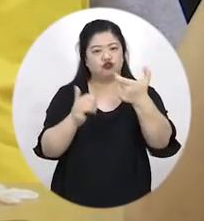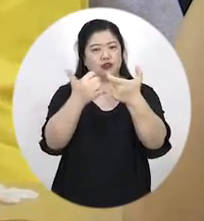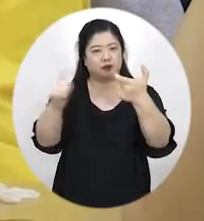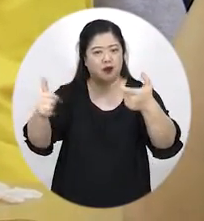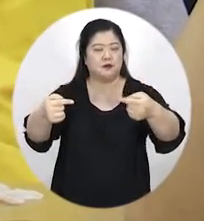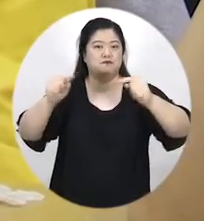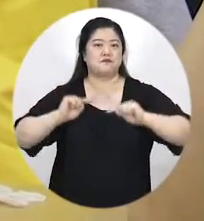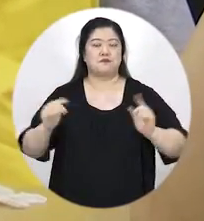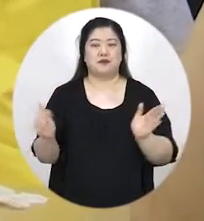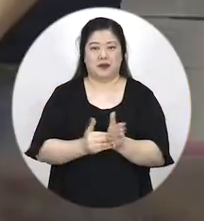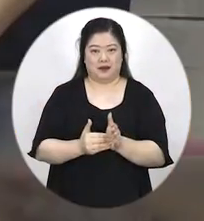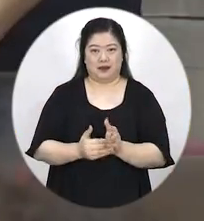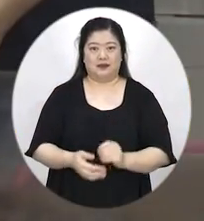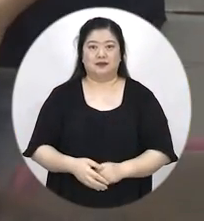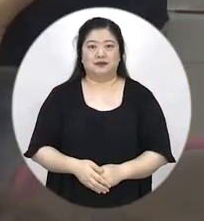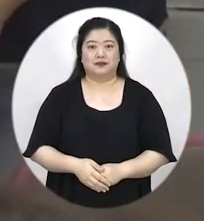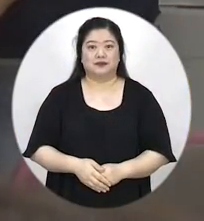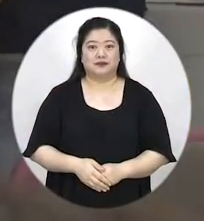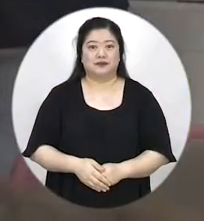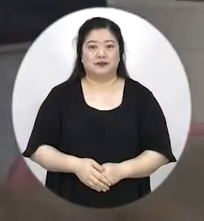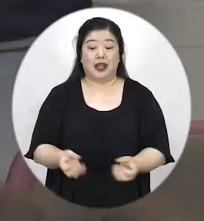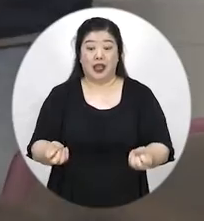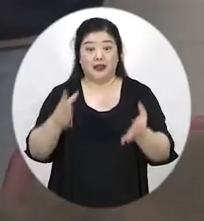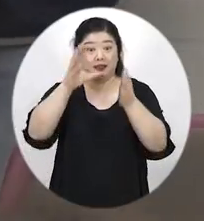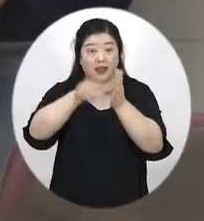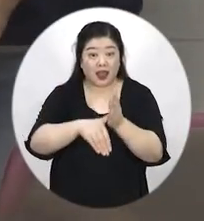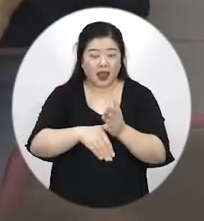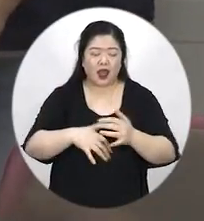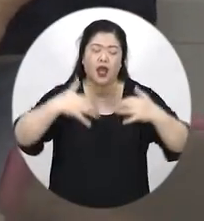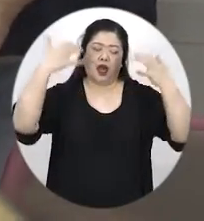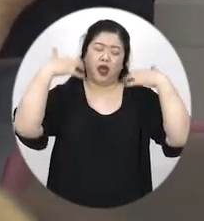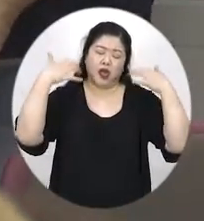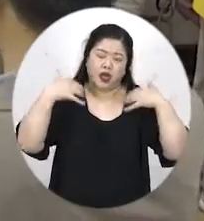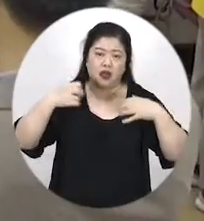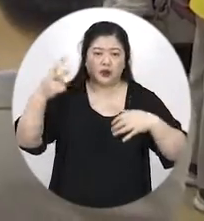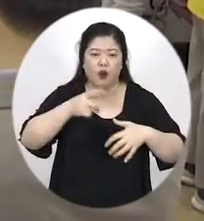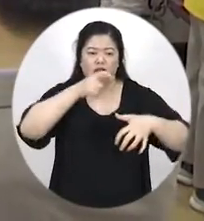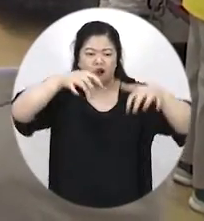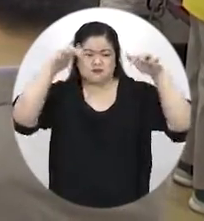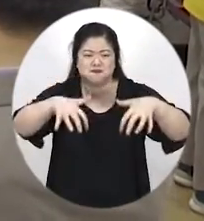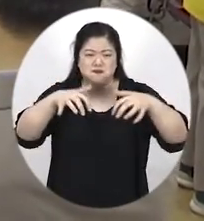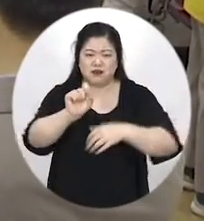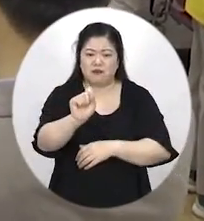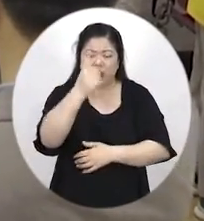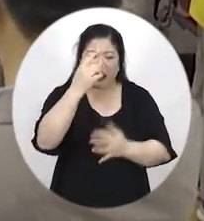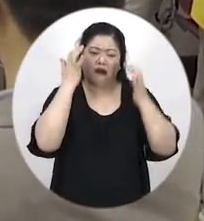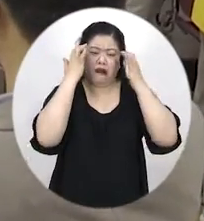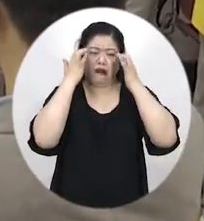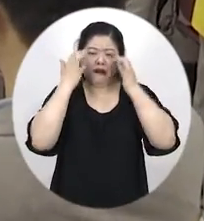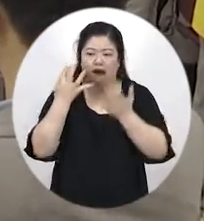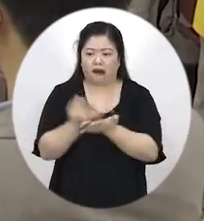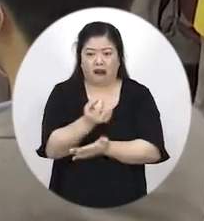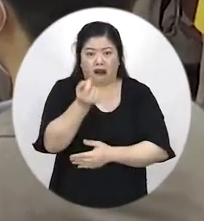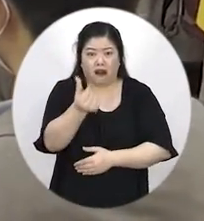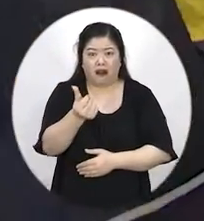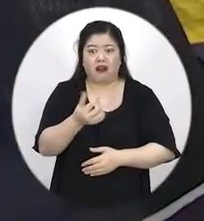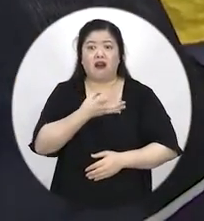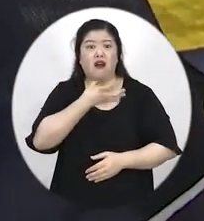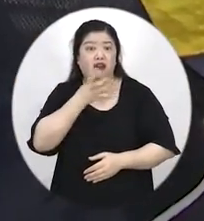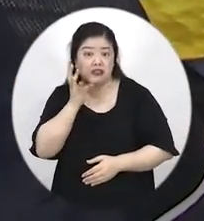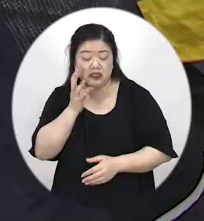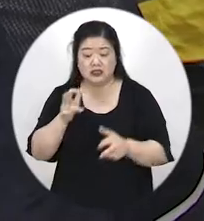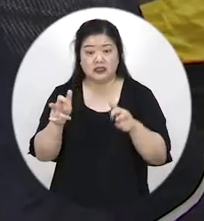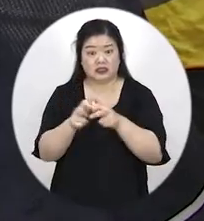참석했습니다 이날 나눔 행사에는 긴 장마와 무더위로 인해 어려움을 겪고 있는 지역 내 저소득 어르신과